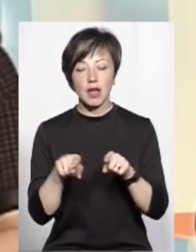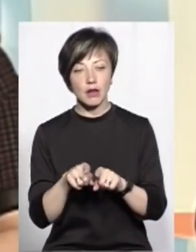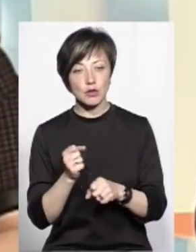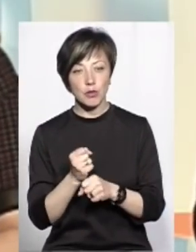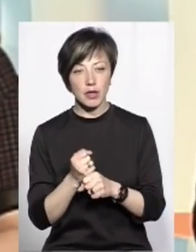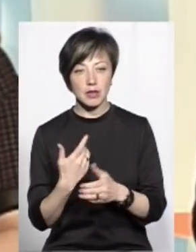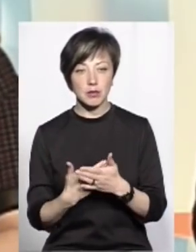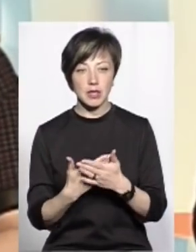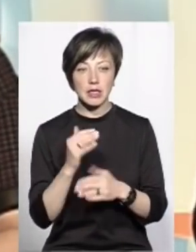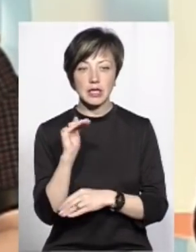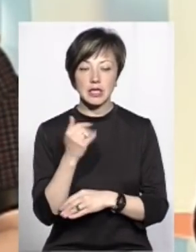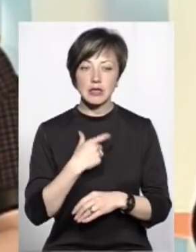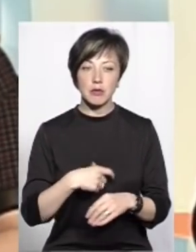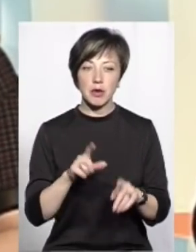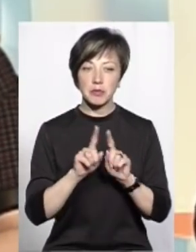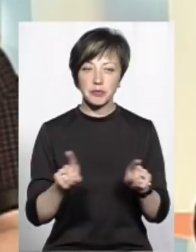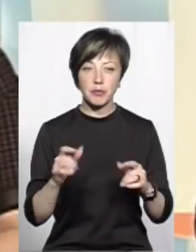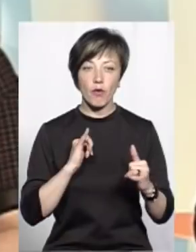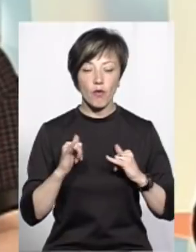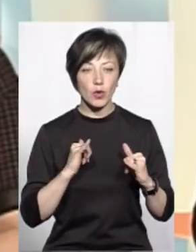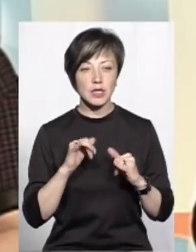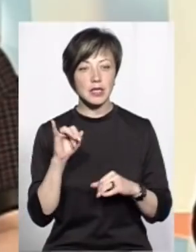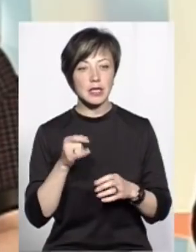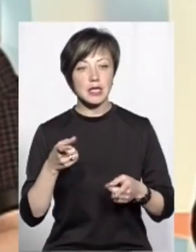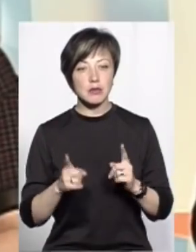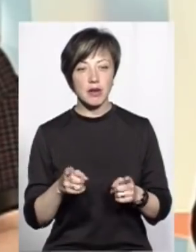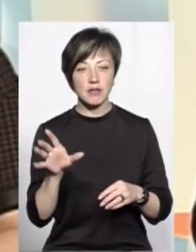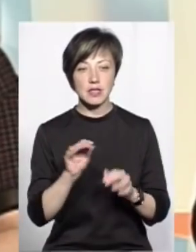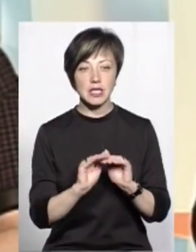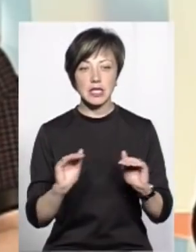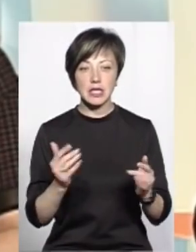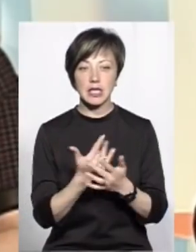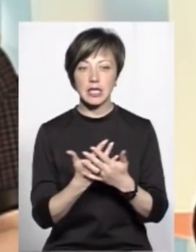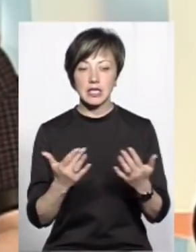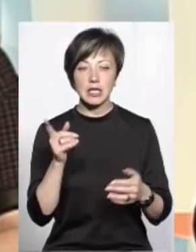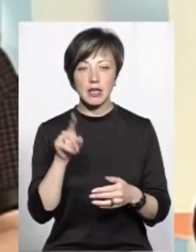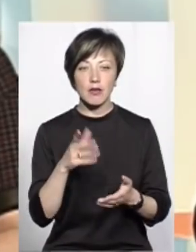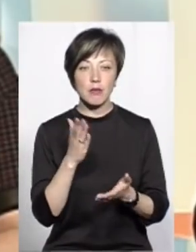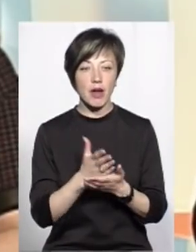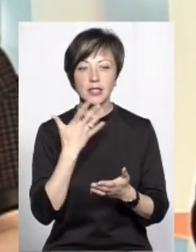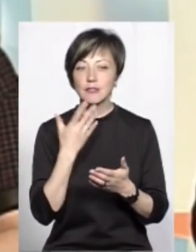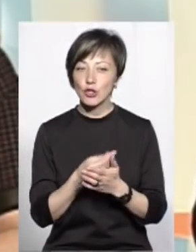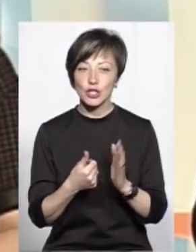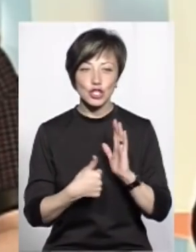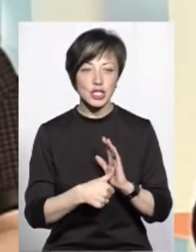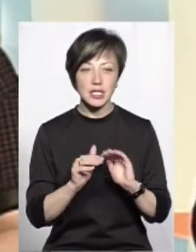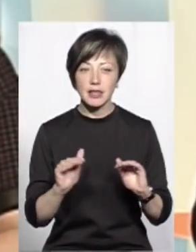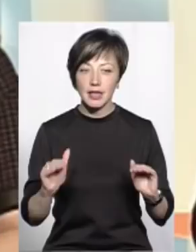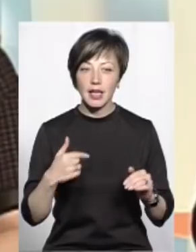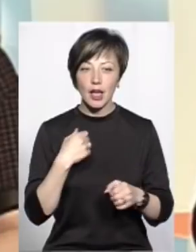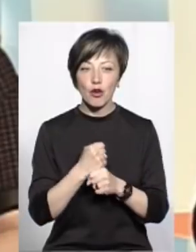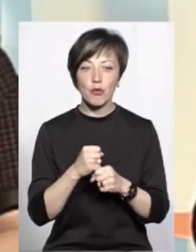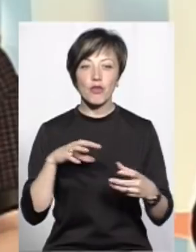зробили, там, дитина якось себе не так поводить. І насправді всі діти різні, і навіть маючи своїх 6 дітей, я